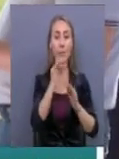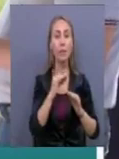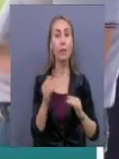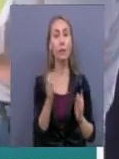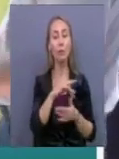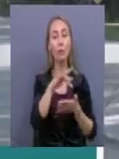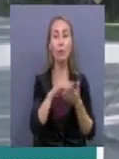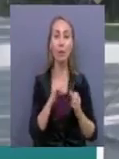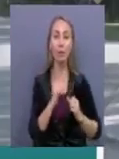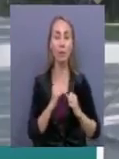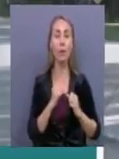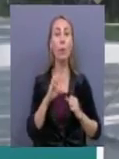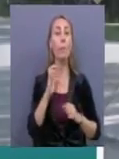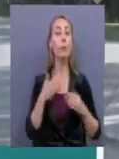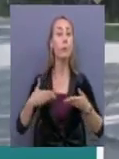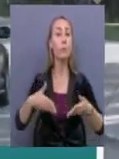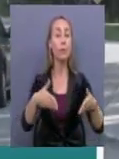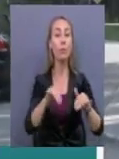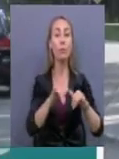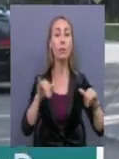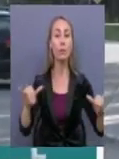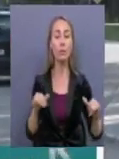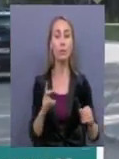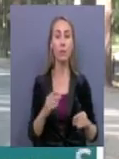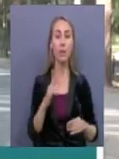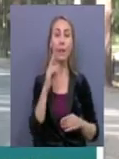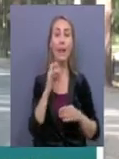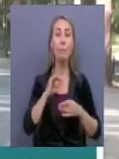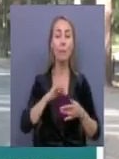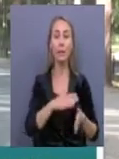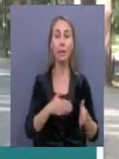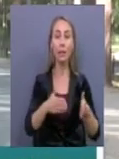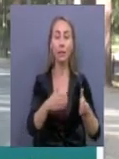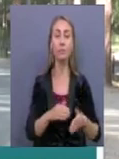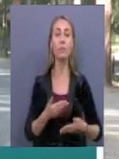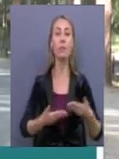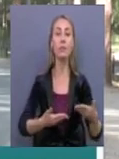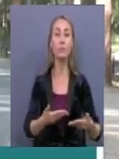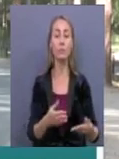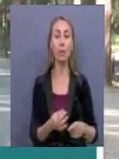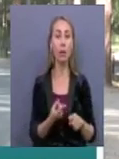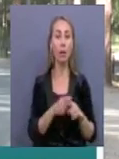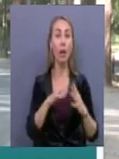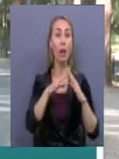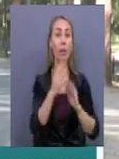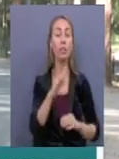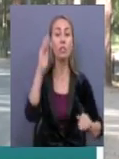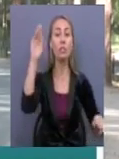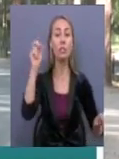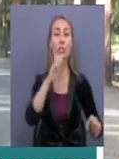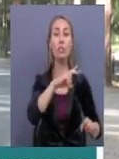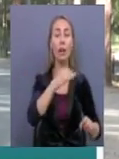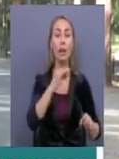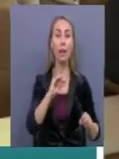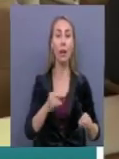20 шақырымнан астам велосипед және жаяу жүргіншілер жолы төселді. Зеренді мен Қорғалжын аудандары да назардан тыс қалмайды. Аталған өңірлерде жол құрылысы